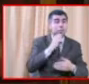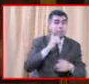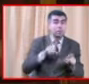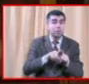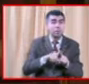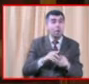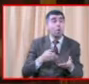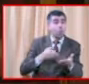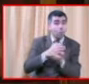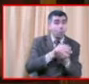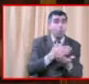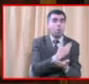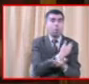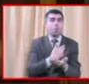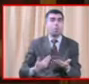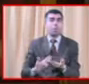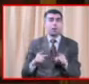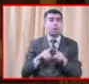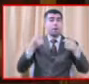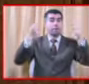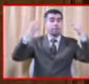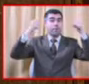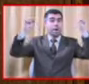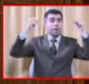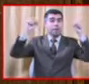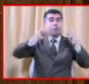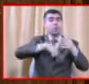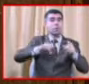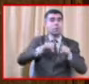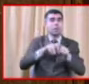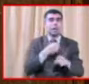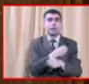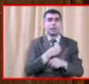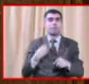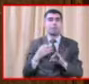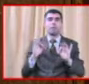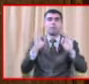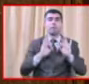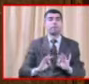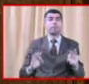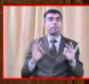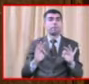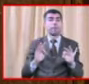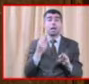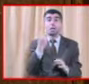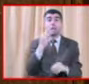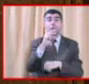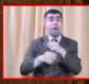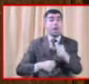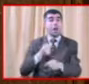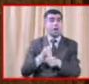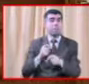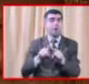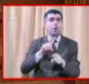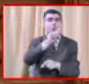من الحكومة باش توفر لهم العلاج الملائم. السيد الوزير، هذه 3 سنوات تقريبا كنطرحوا عليكم